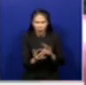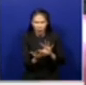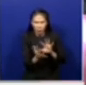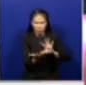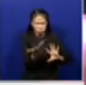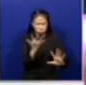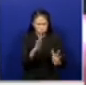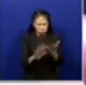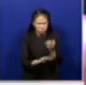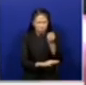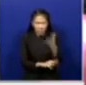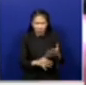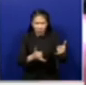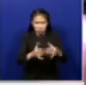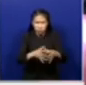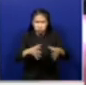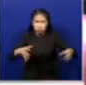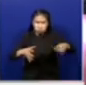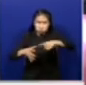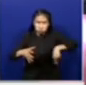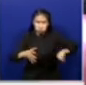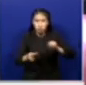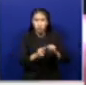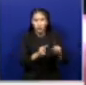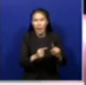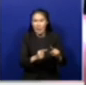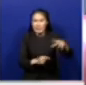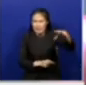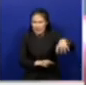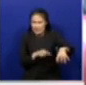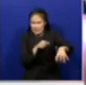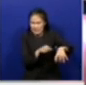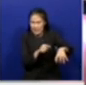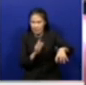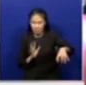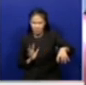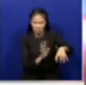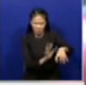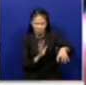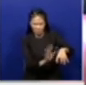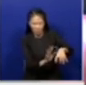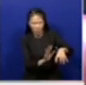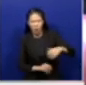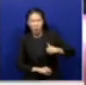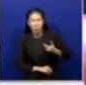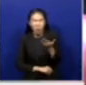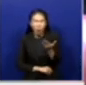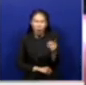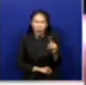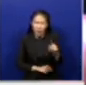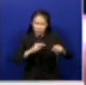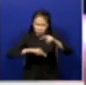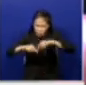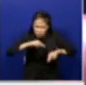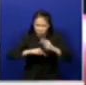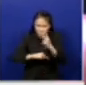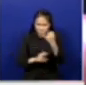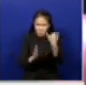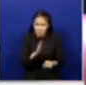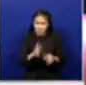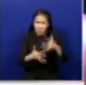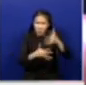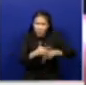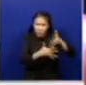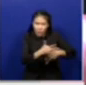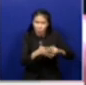ต้องรวมตัวกันไปที่สถานที่หนึ่งเพื่อร้องเรียนแล้วก็ขอในการตรวจสอบสิทธิ์ซึ่งเขาก็ควรจะ